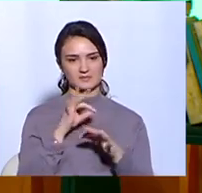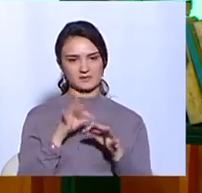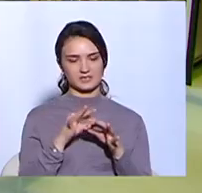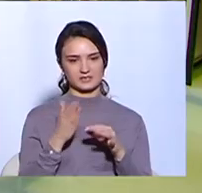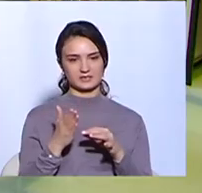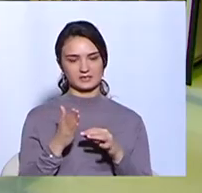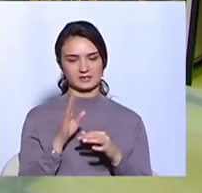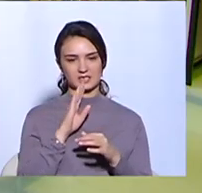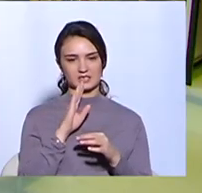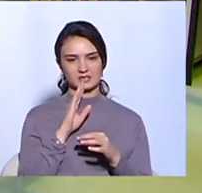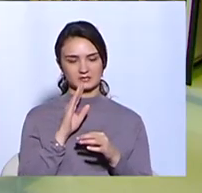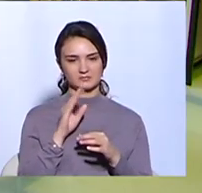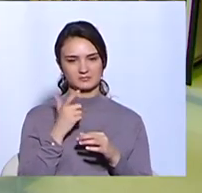ხელმძღვანელი